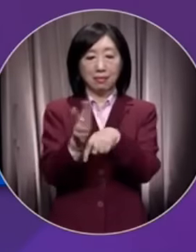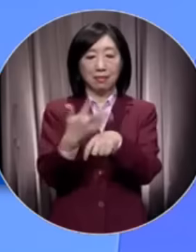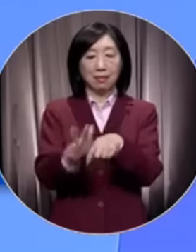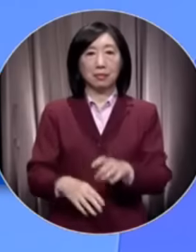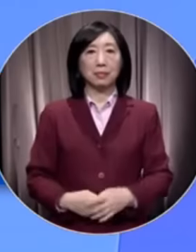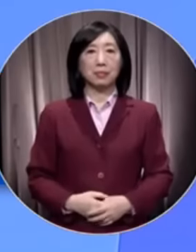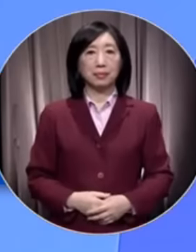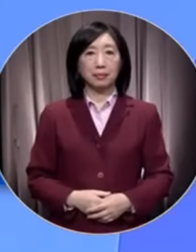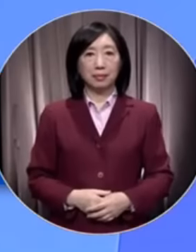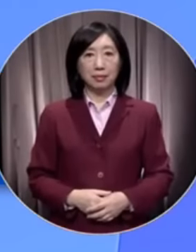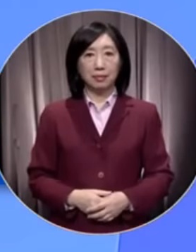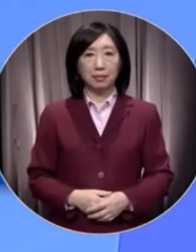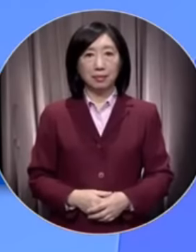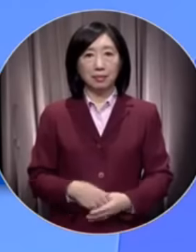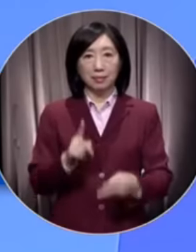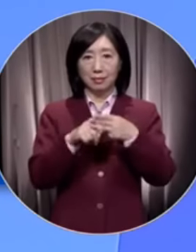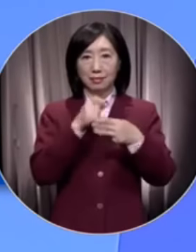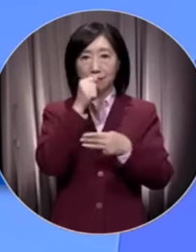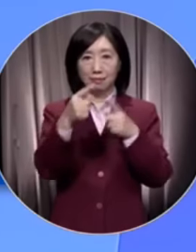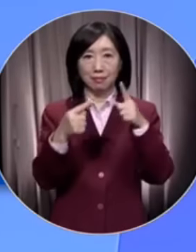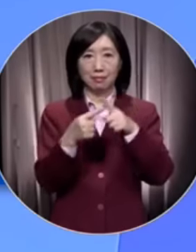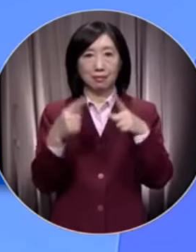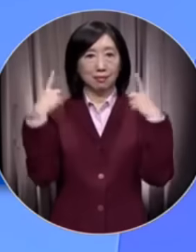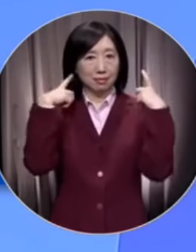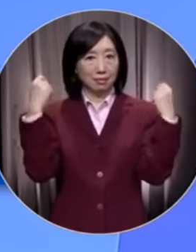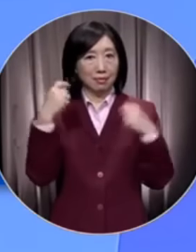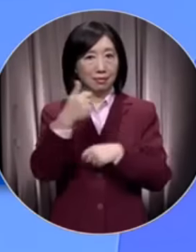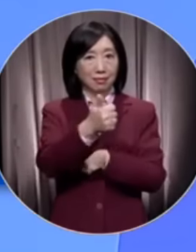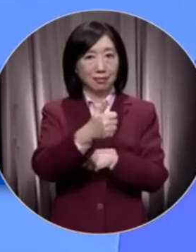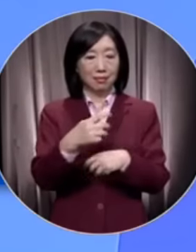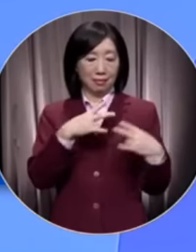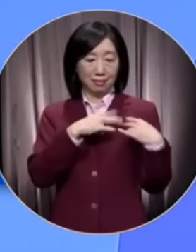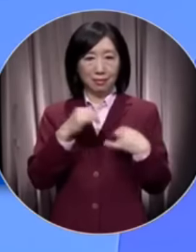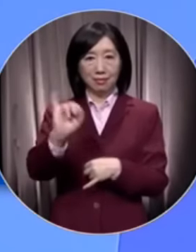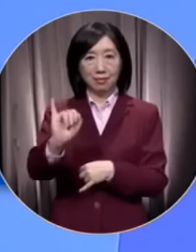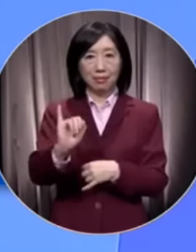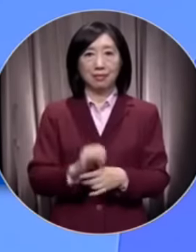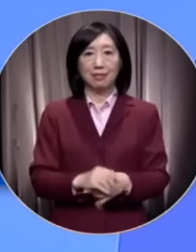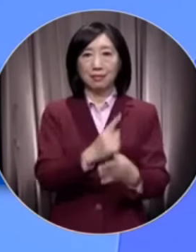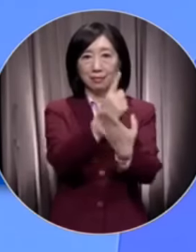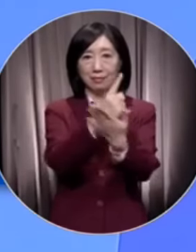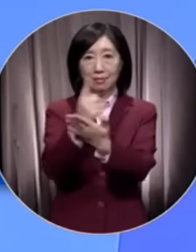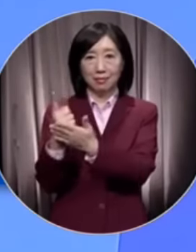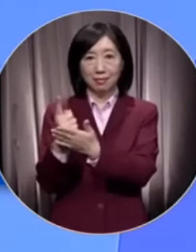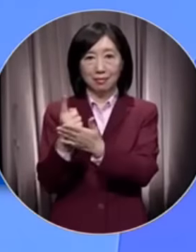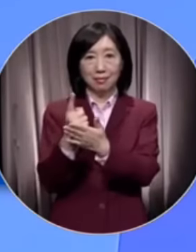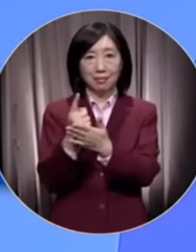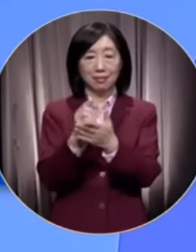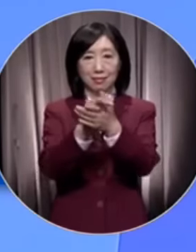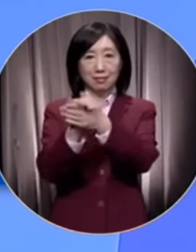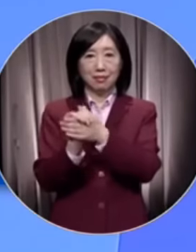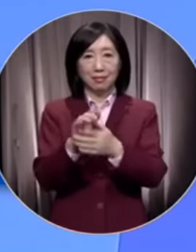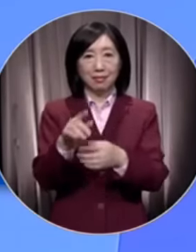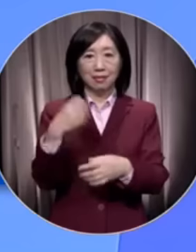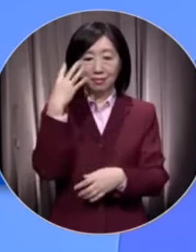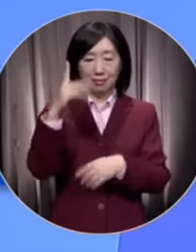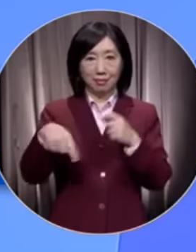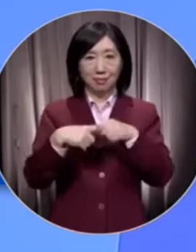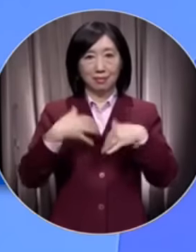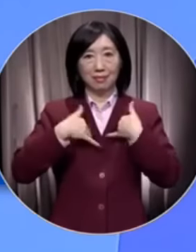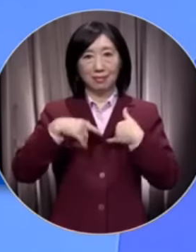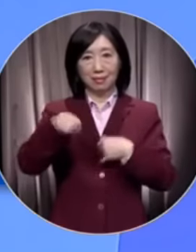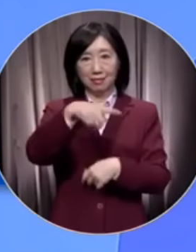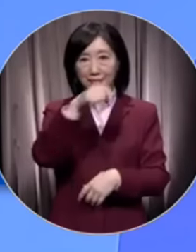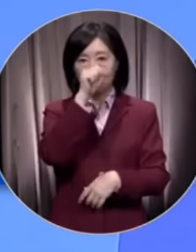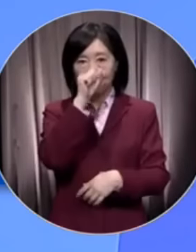8分钟。 主持人、宋主席、蔡主席，各位观众朋友，大家新年快乐！大家